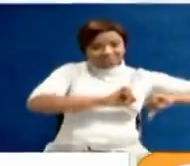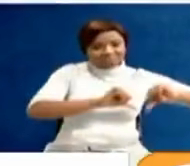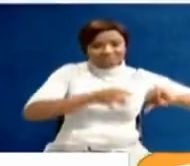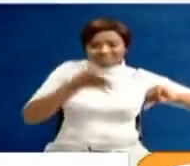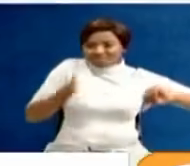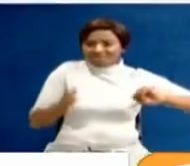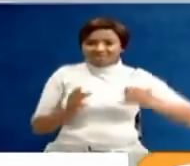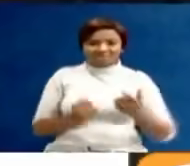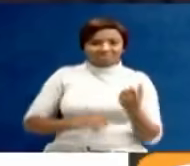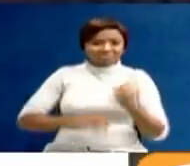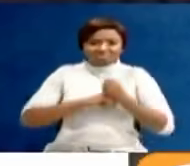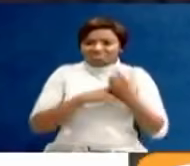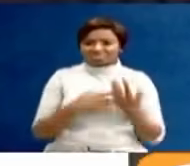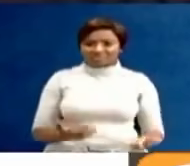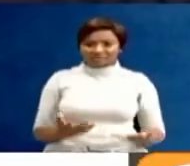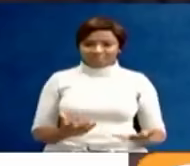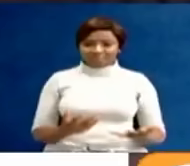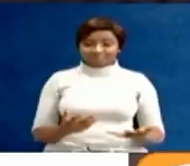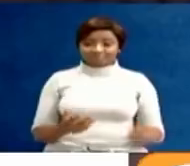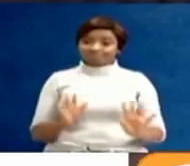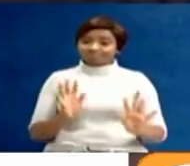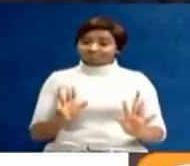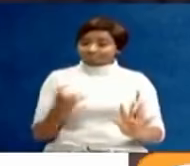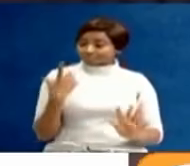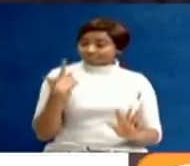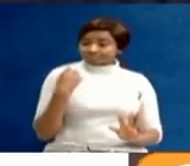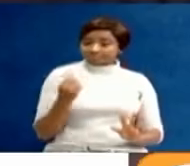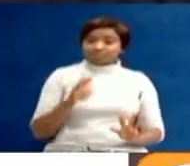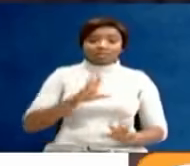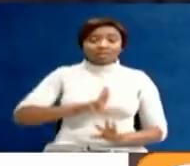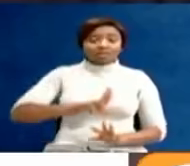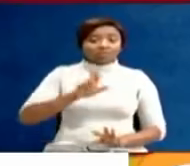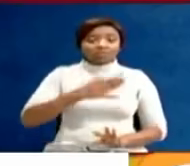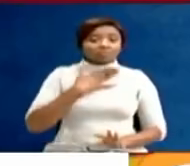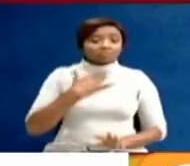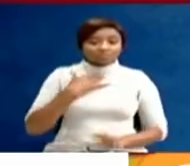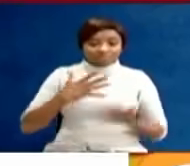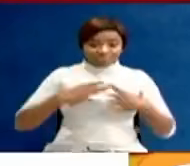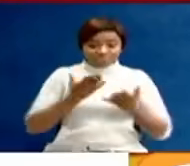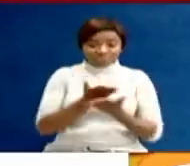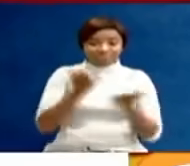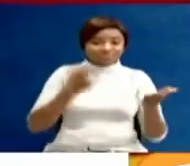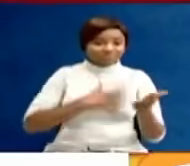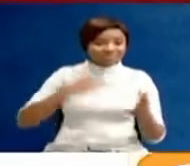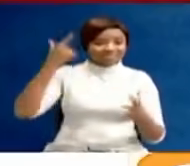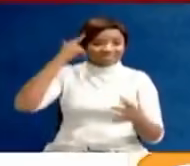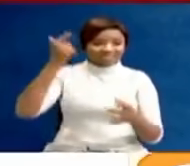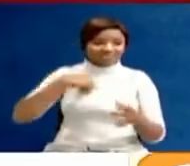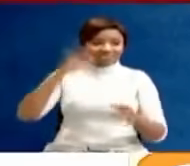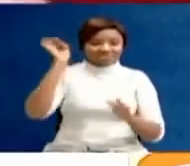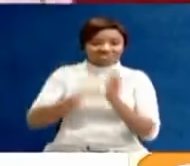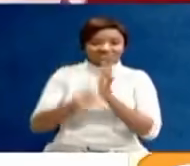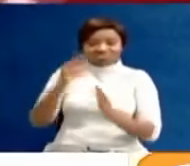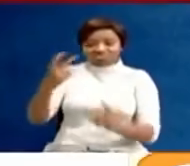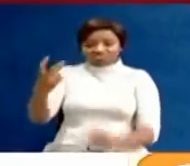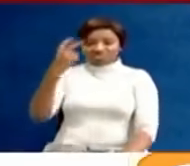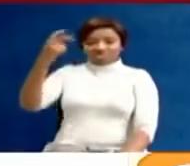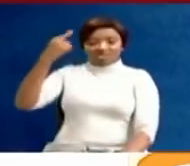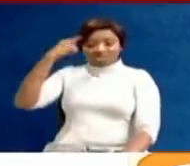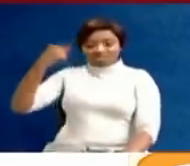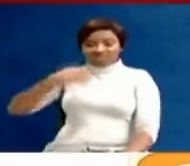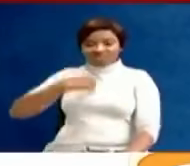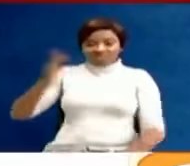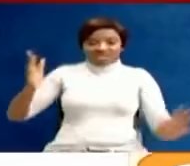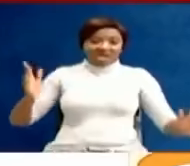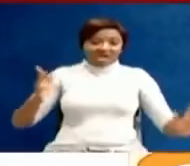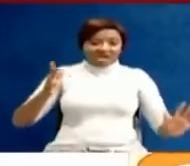mwako. Hivi majuzi, rais aliwataka wakosoaji wake kutofikiri ameishiwa na makali. Angalia wengine anasema huyu